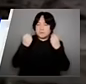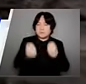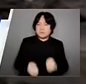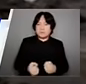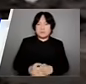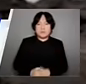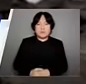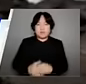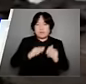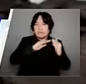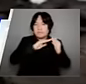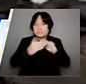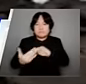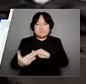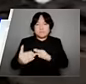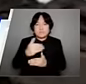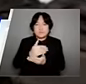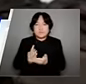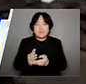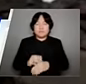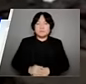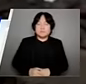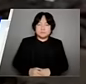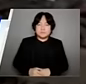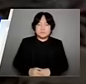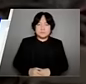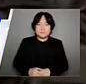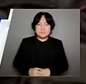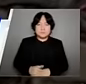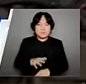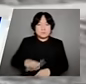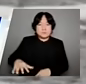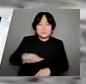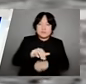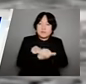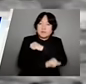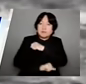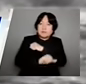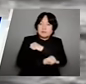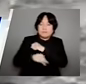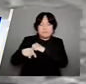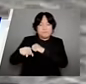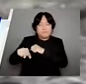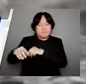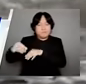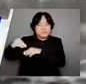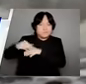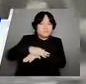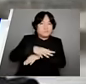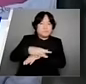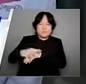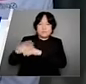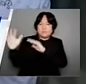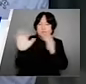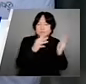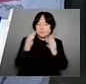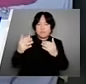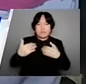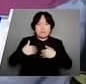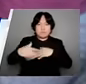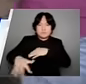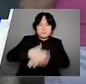Nang tumama nga sa kalupaan, sakop ng Kasiguran Aurora ang bagyong Enteng, lumikha ng malalaking alon. Sa